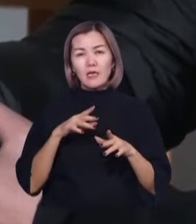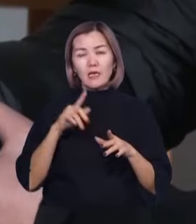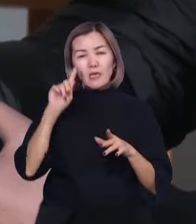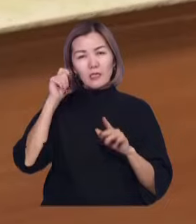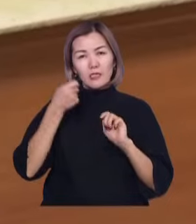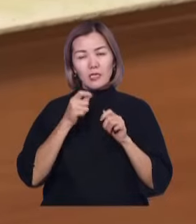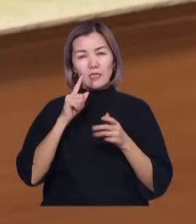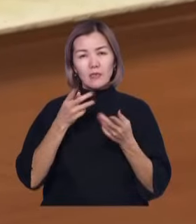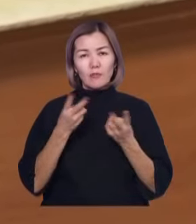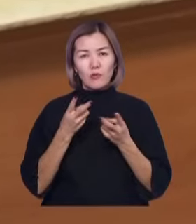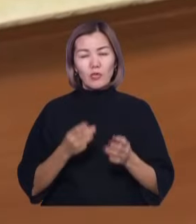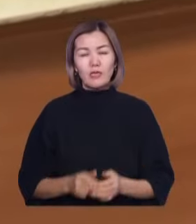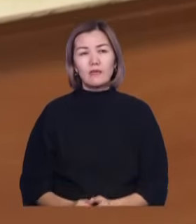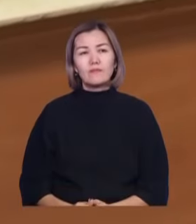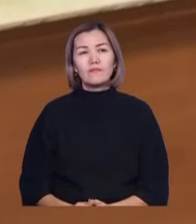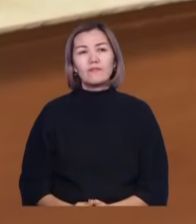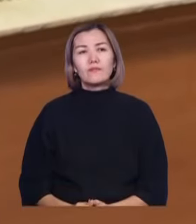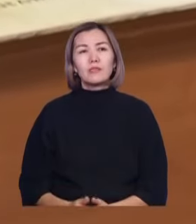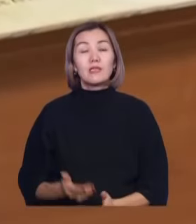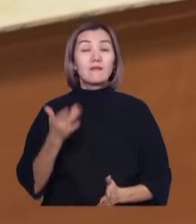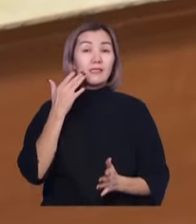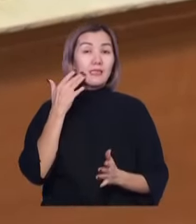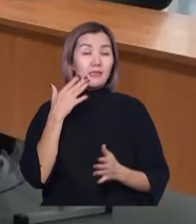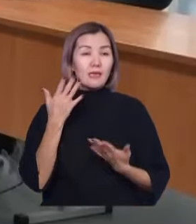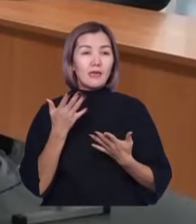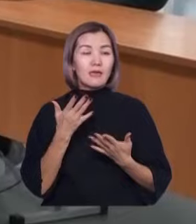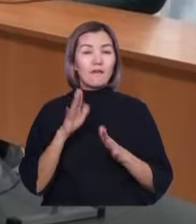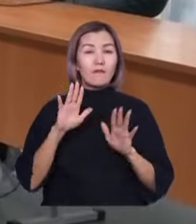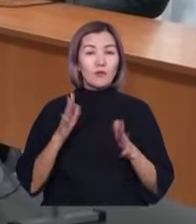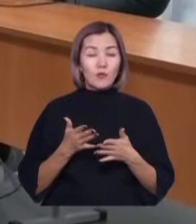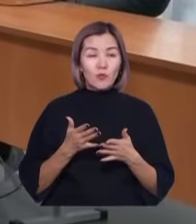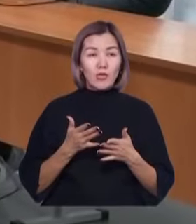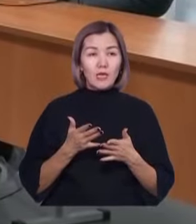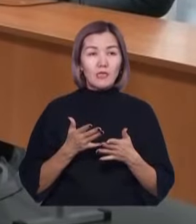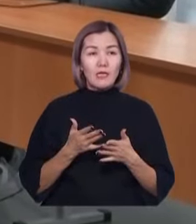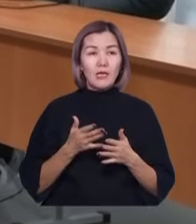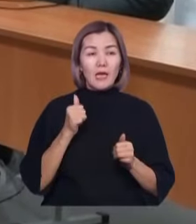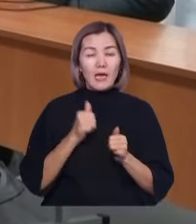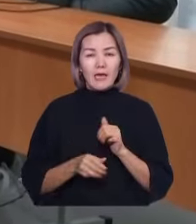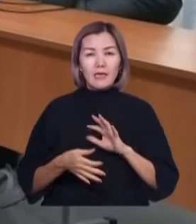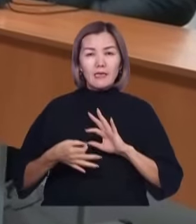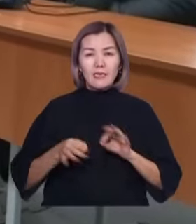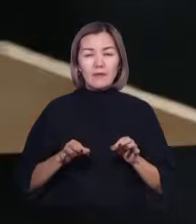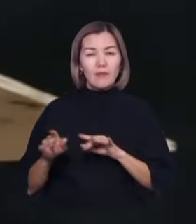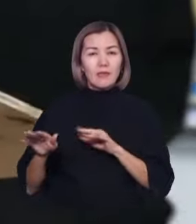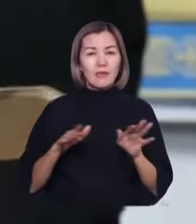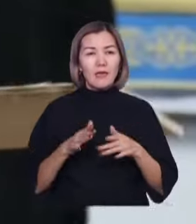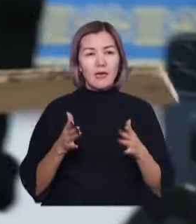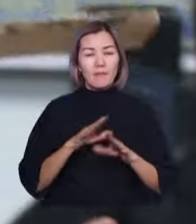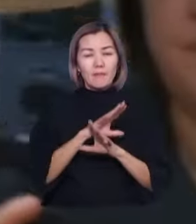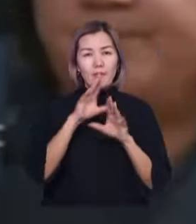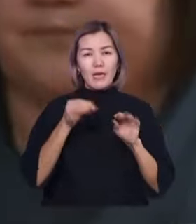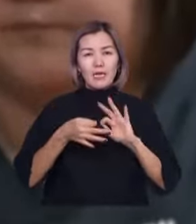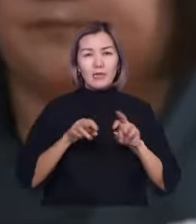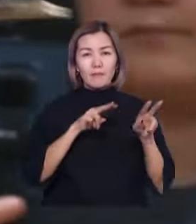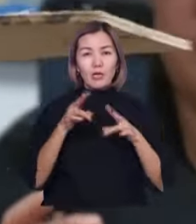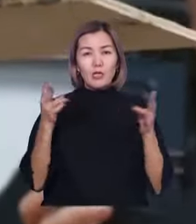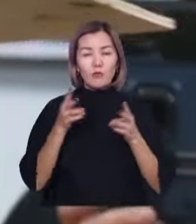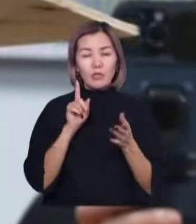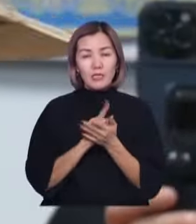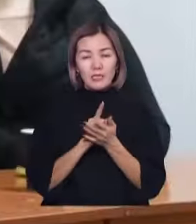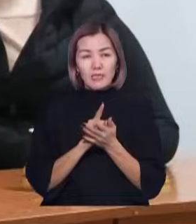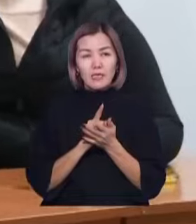керек. Кез келген зат құрылғы тұзақ болуы мүмкін, сондықтан әр қимылға сақ болып, кезіккен жағдайдың бәрін бақылауда ұстауға